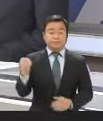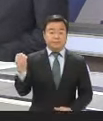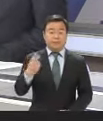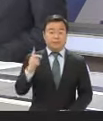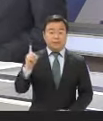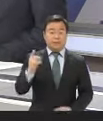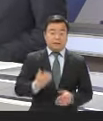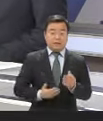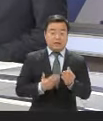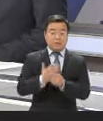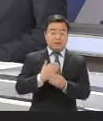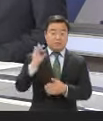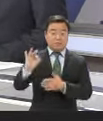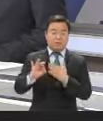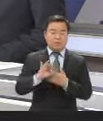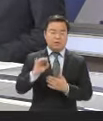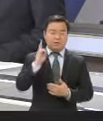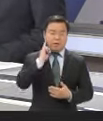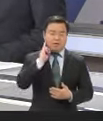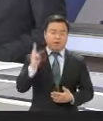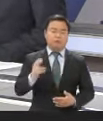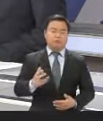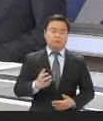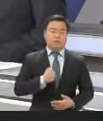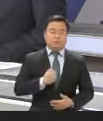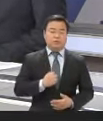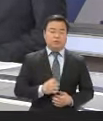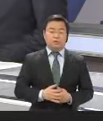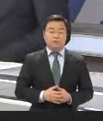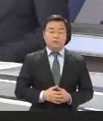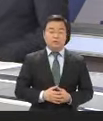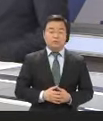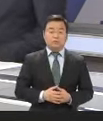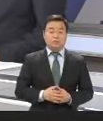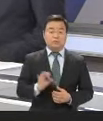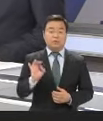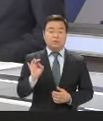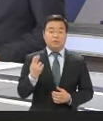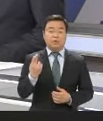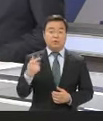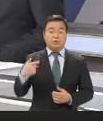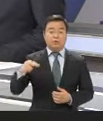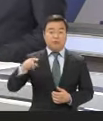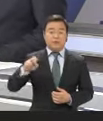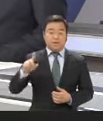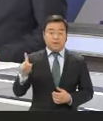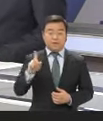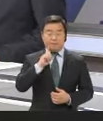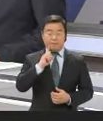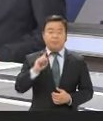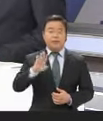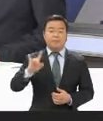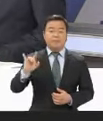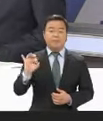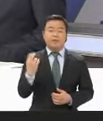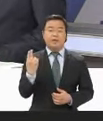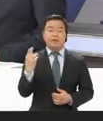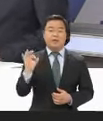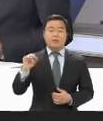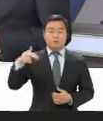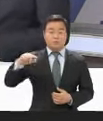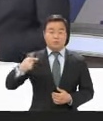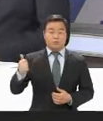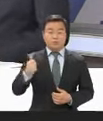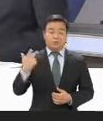또 보면요. 굉장히 쇼킹한 사건이 하나 있었어요. 정말 이 윤사마라고 하죠. 한류 대스타 배영준 씨가 이제 지난주에 박수진